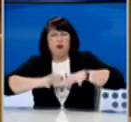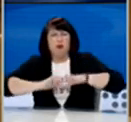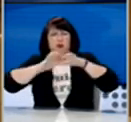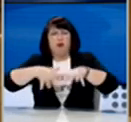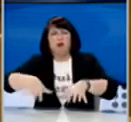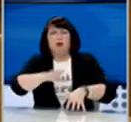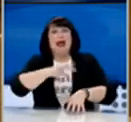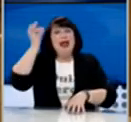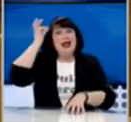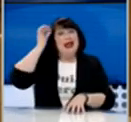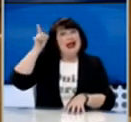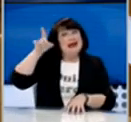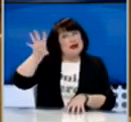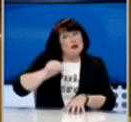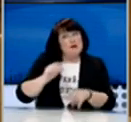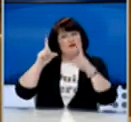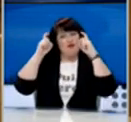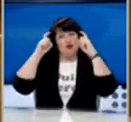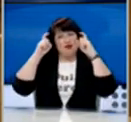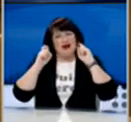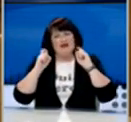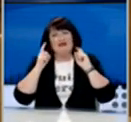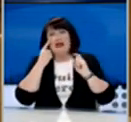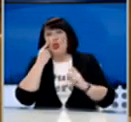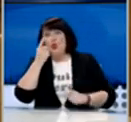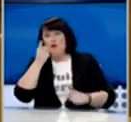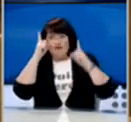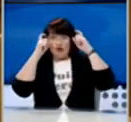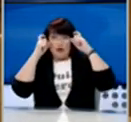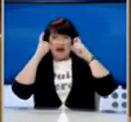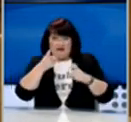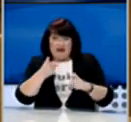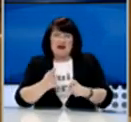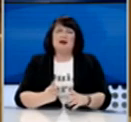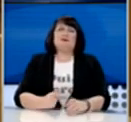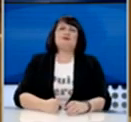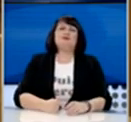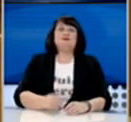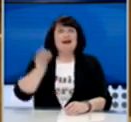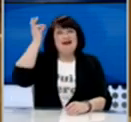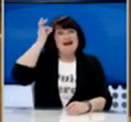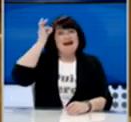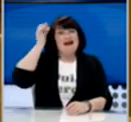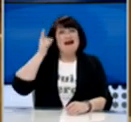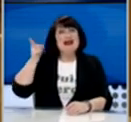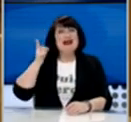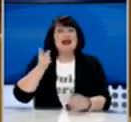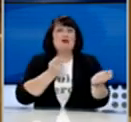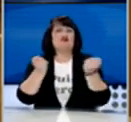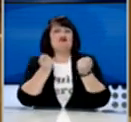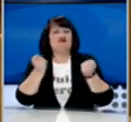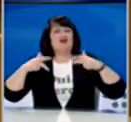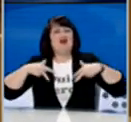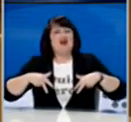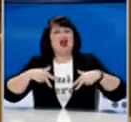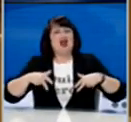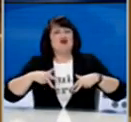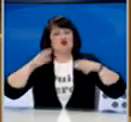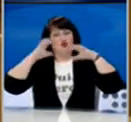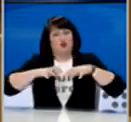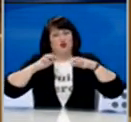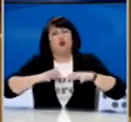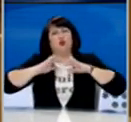σημειωθεί στη γαλλία αυτή είναι η φωτογραφία στη γαλλία σε ένα οργανωμένο κράτος